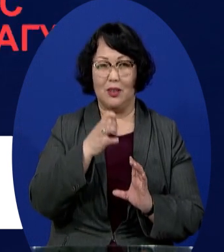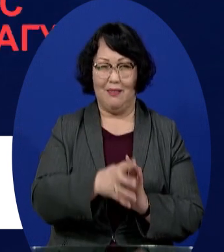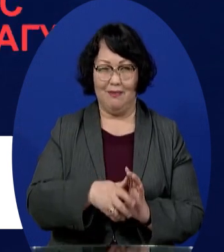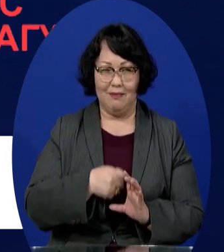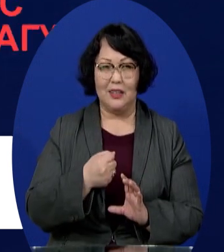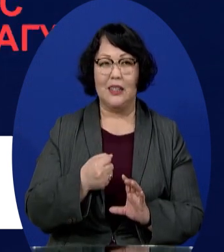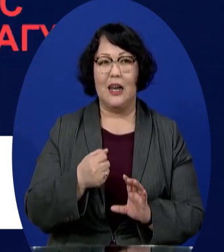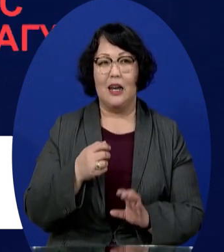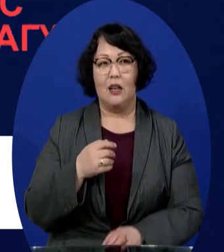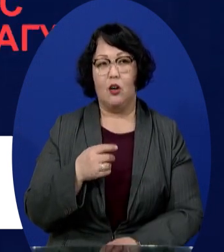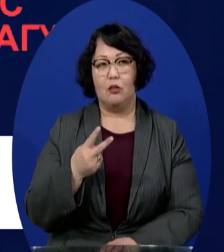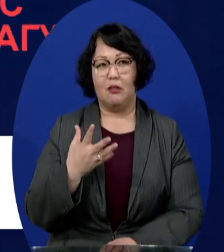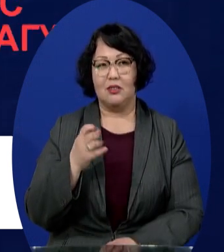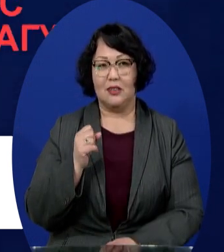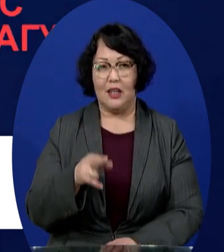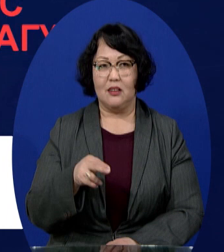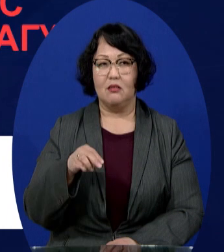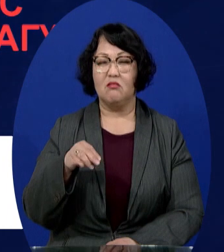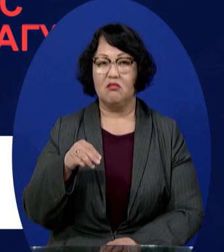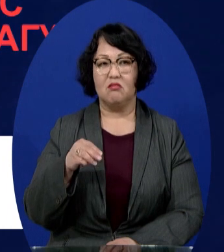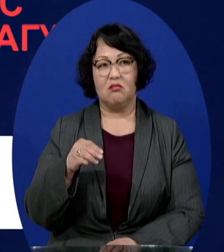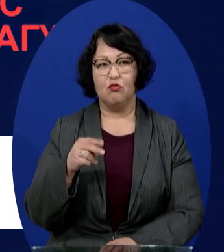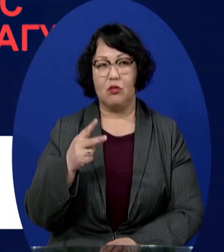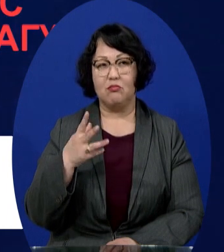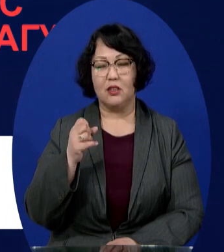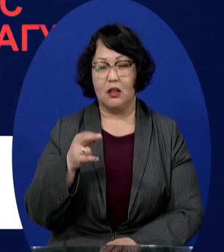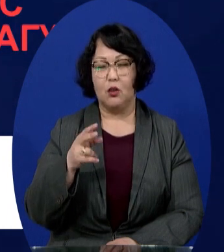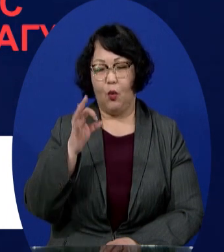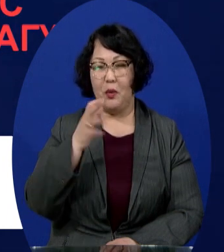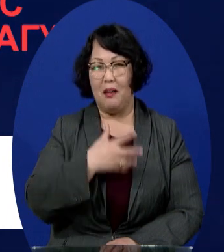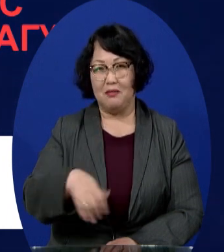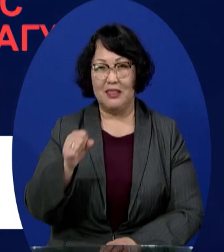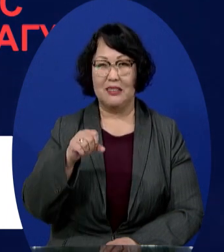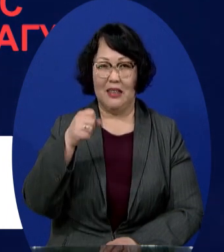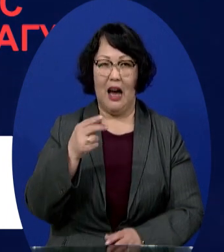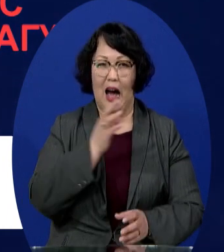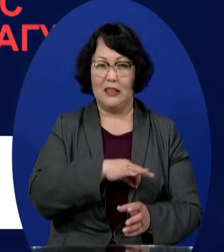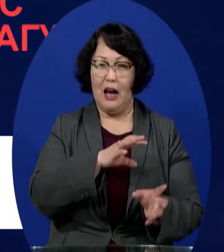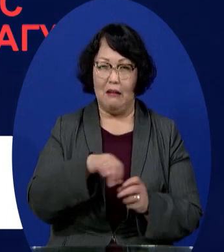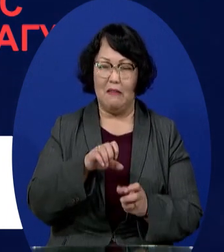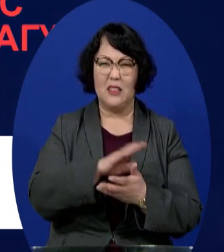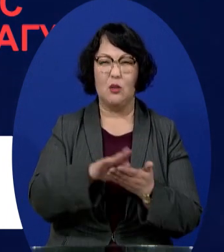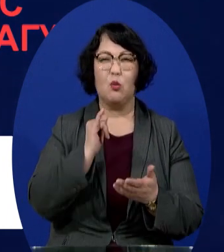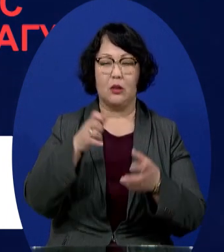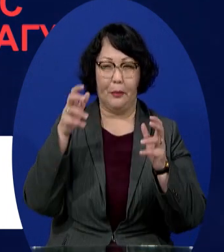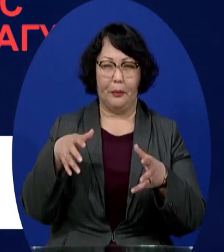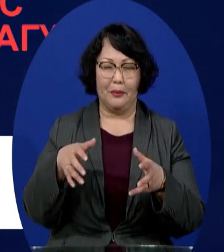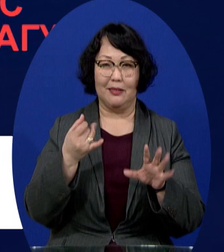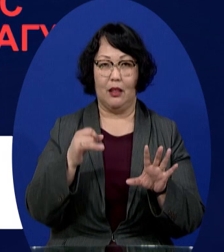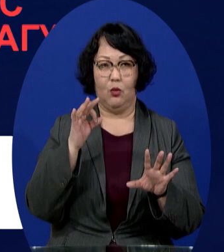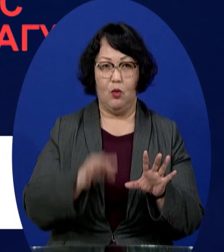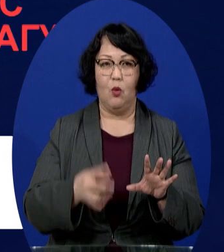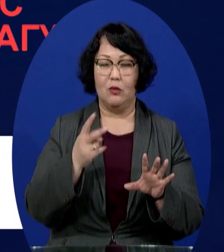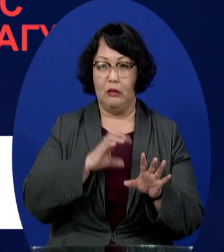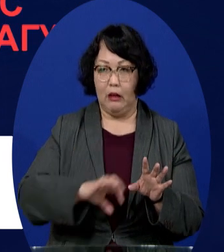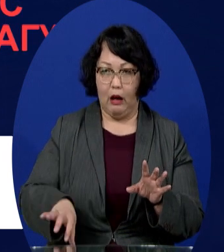усыг тэц 3 тэц 4 дангаар ашигладаг юм байна. Станцуудын хэрэглэж байгаа энэ их усны 70% нь хөргөлтийн иргэлтийн ус, үнс